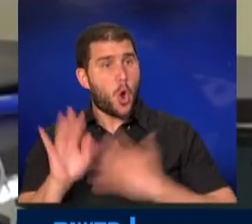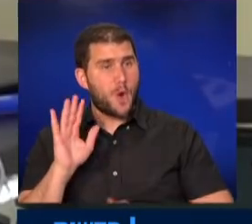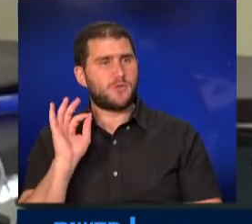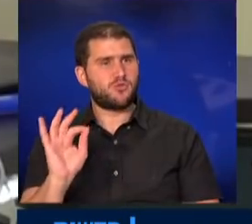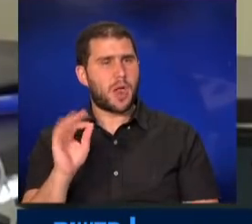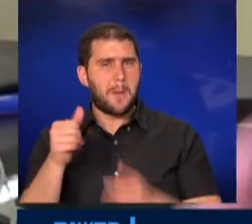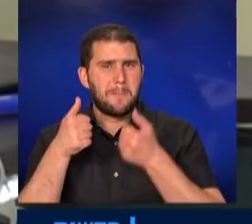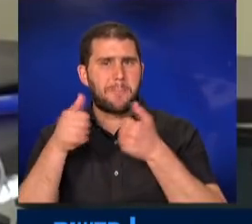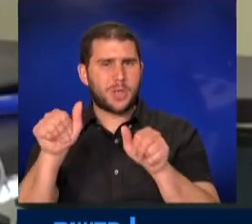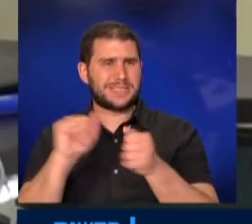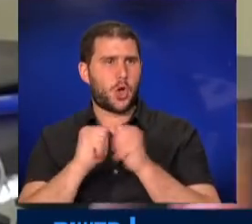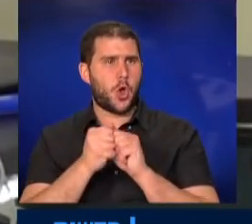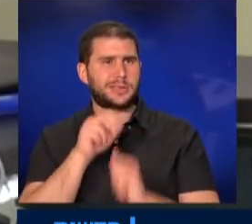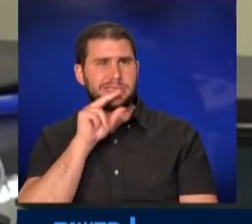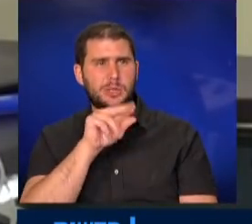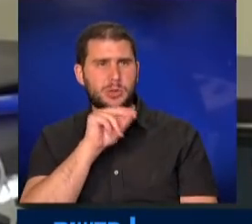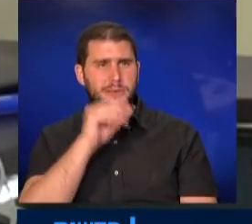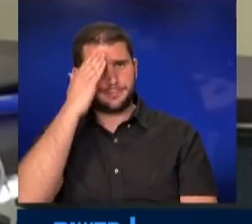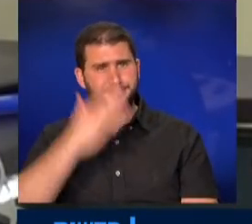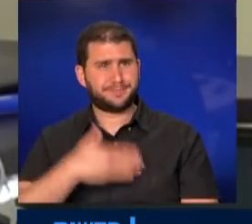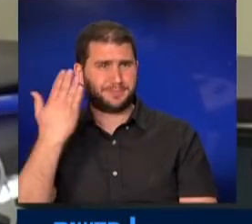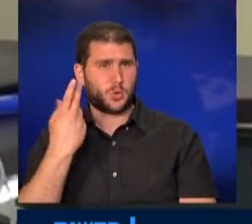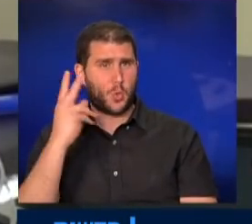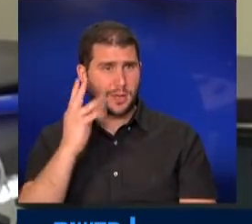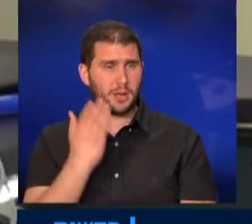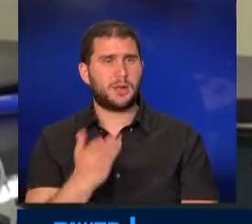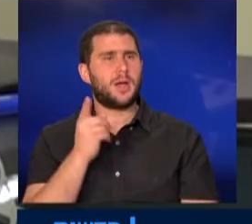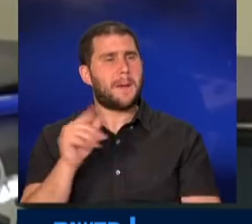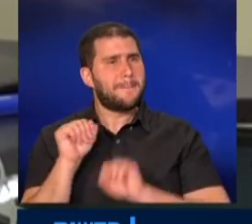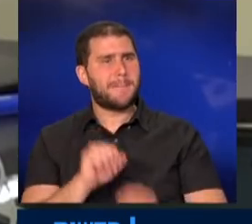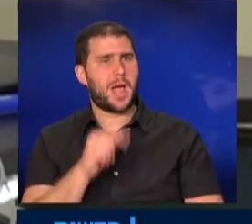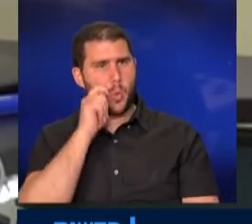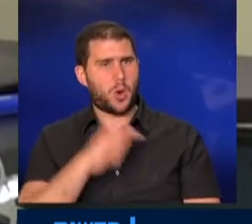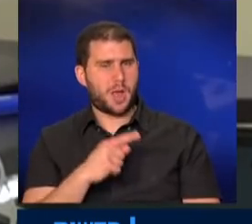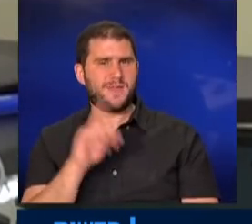של הפוסטים או הטוויטים הפופולריים יותר הם בעד אוקראינה,